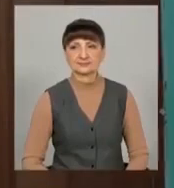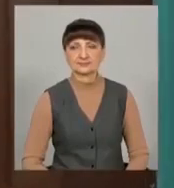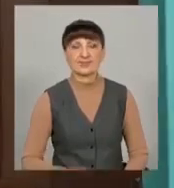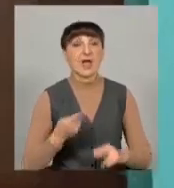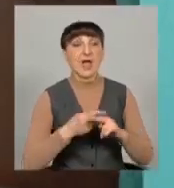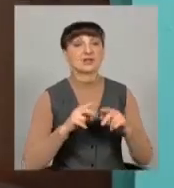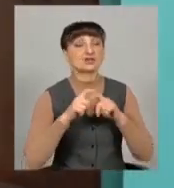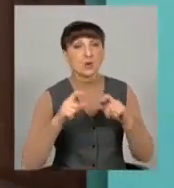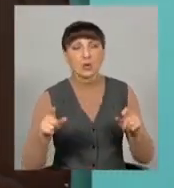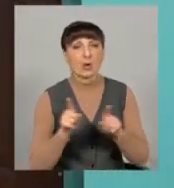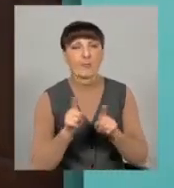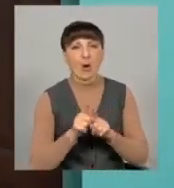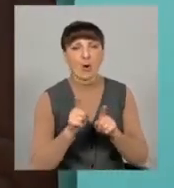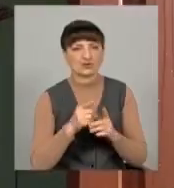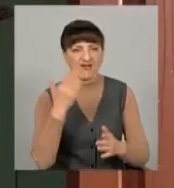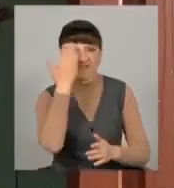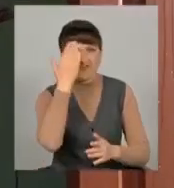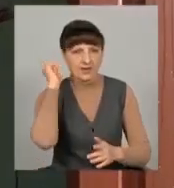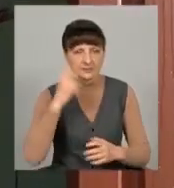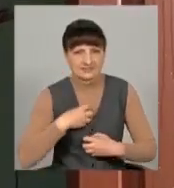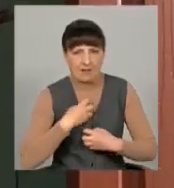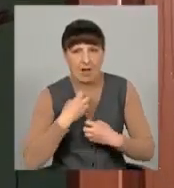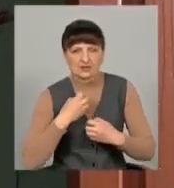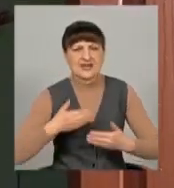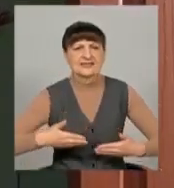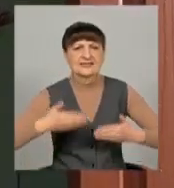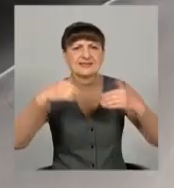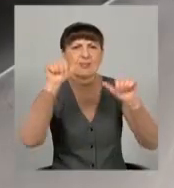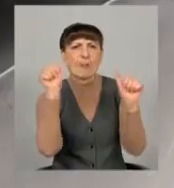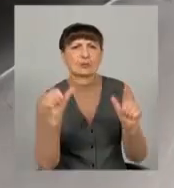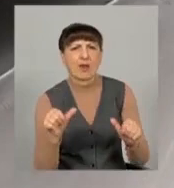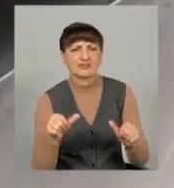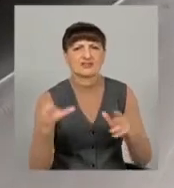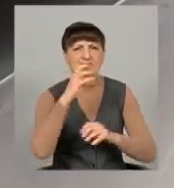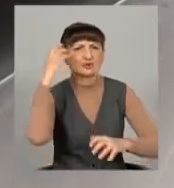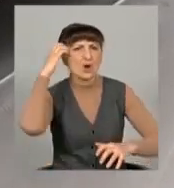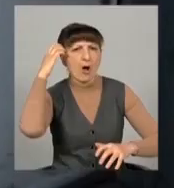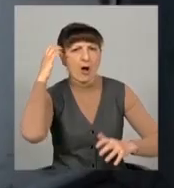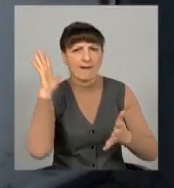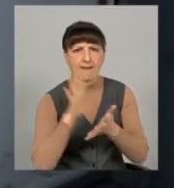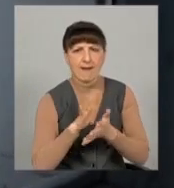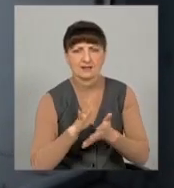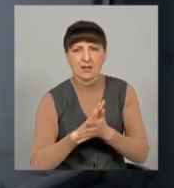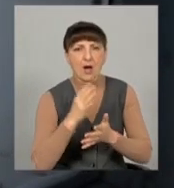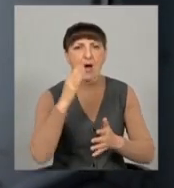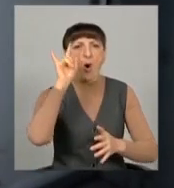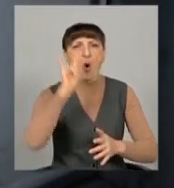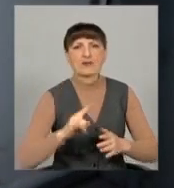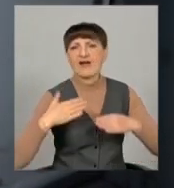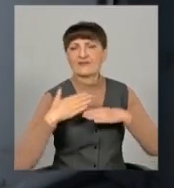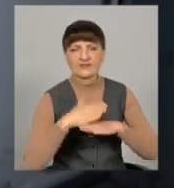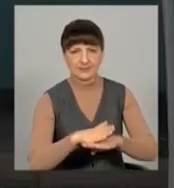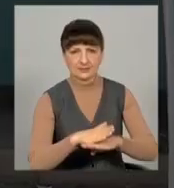Это школа будто из Хоррор фильмов Стены потресканы все почернело окна выбиты